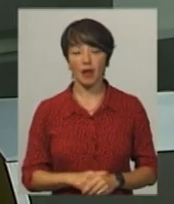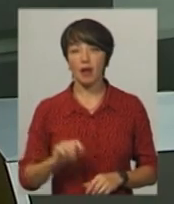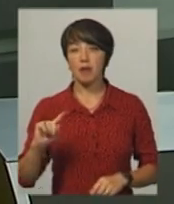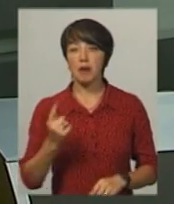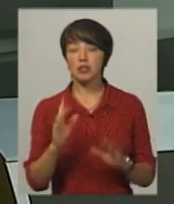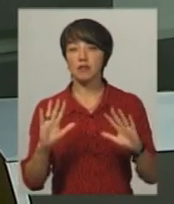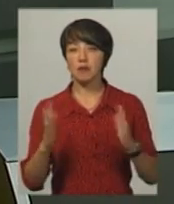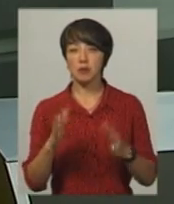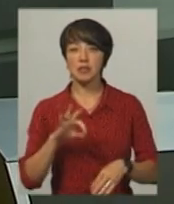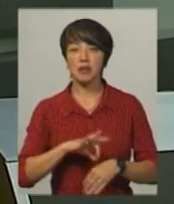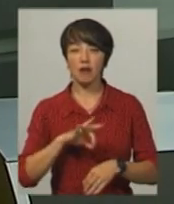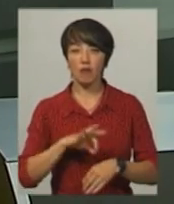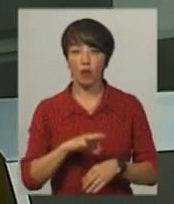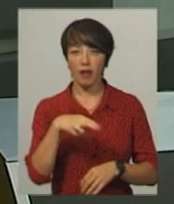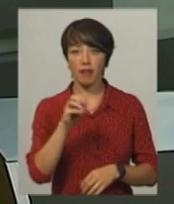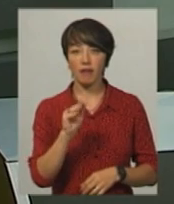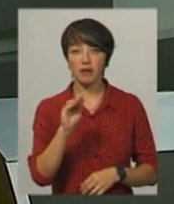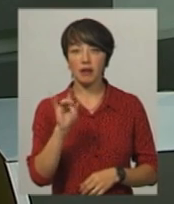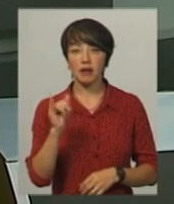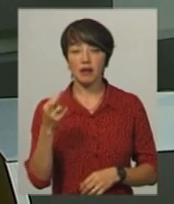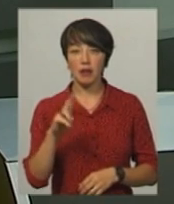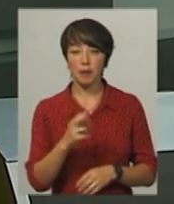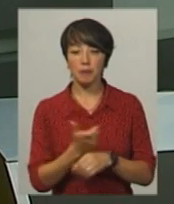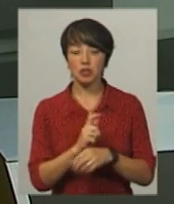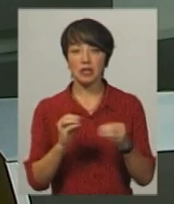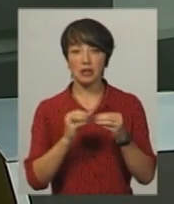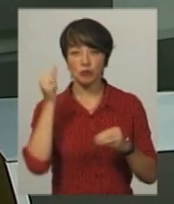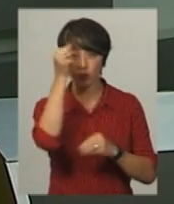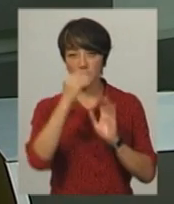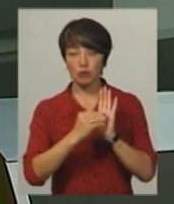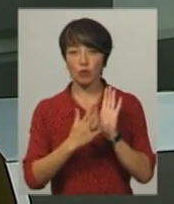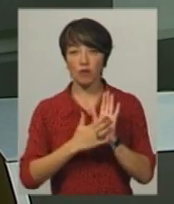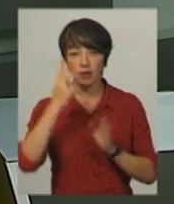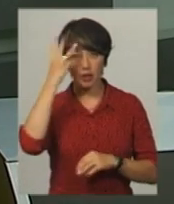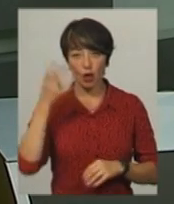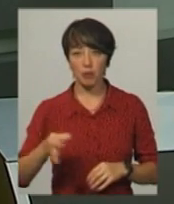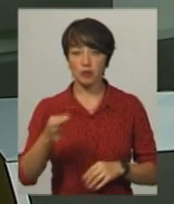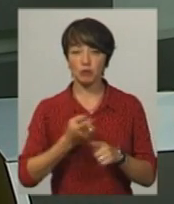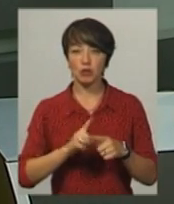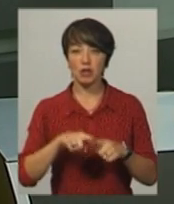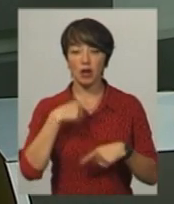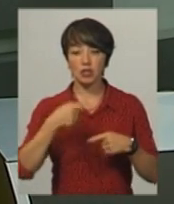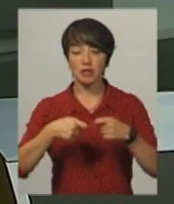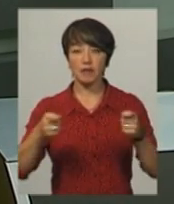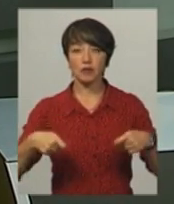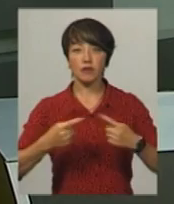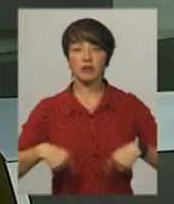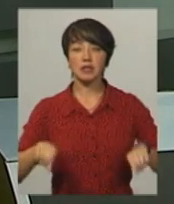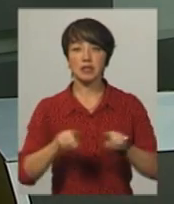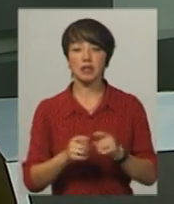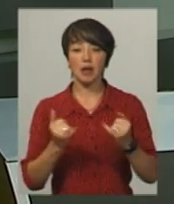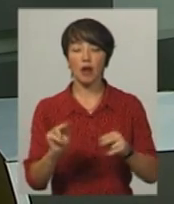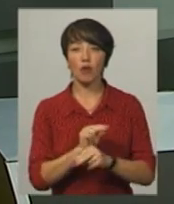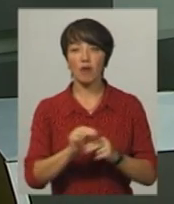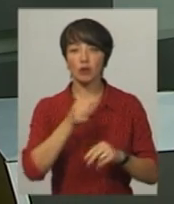Перший випадок захворювання на дифтерію більше ніж за 10 років зареєстровано на Хмельниччині. Про це каже завідуюча відділенням для